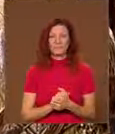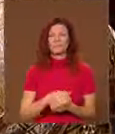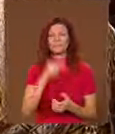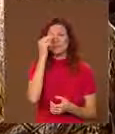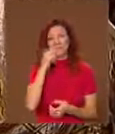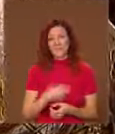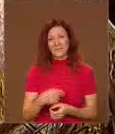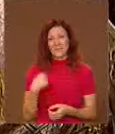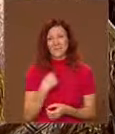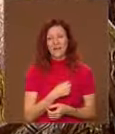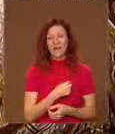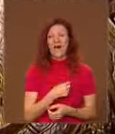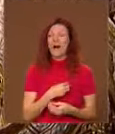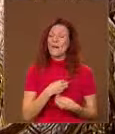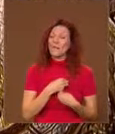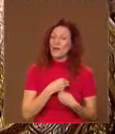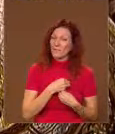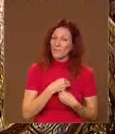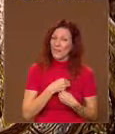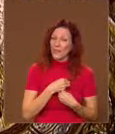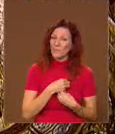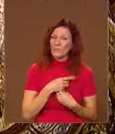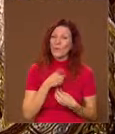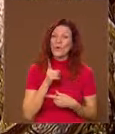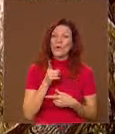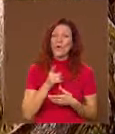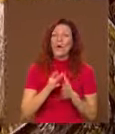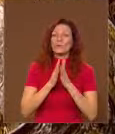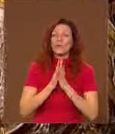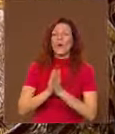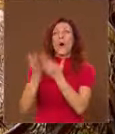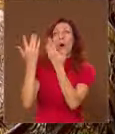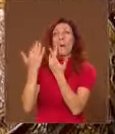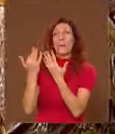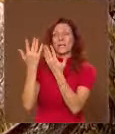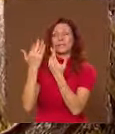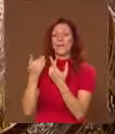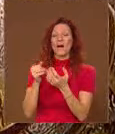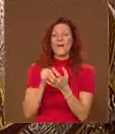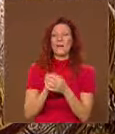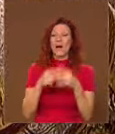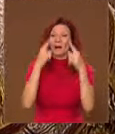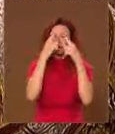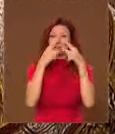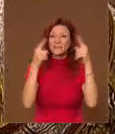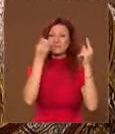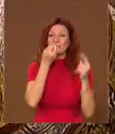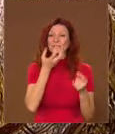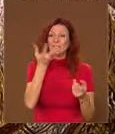Църквата вярва, че с призоваването и присъствието на Светия Дух